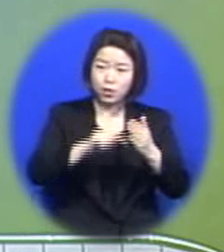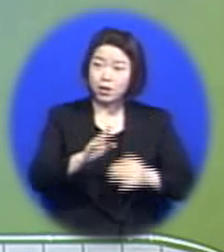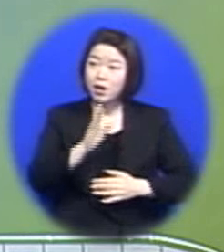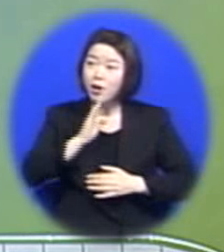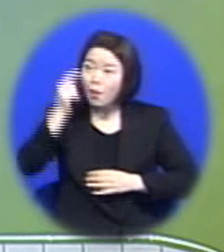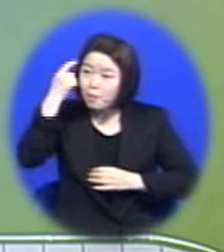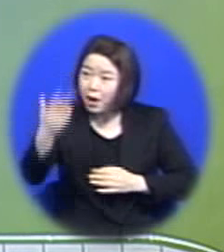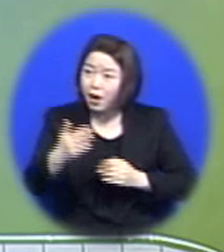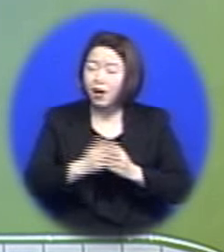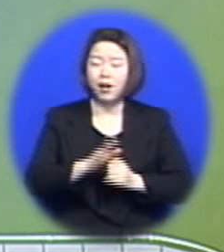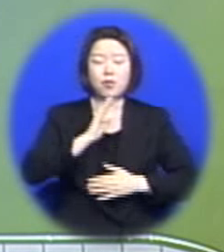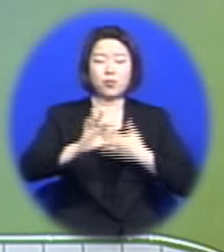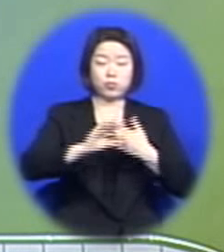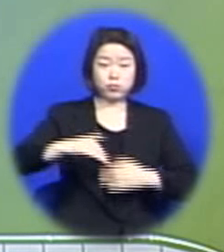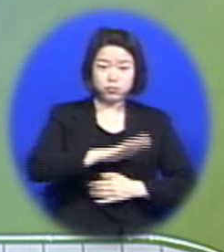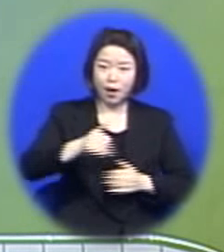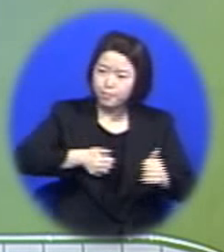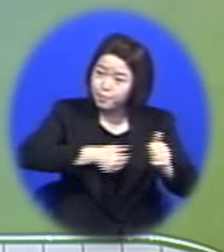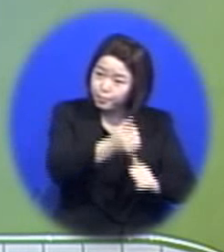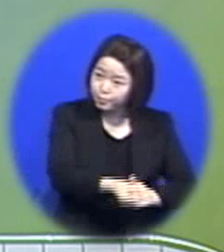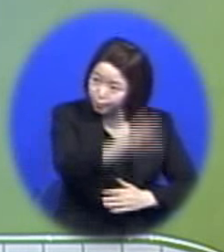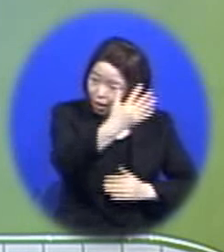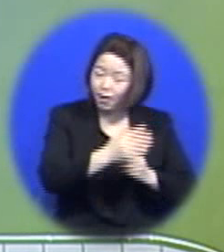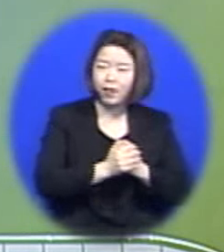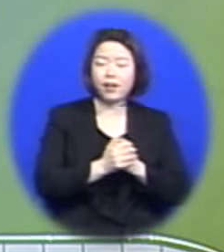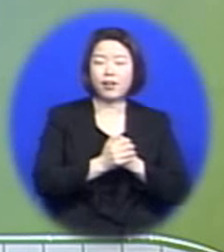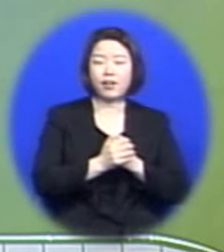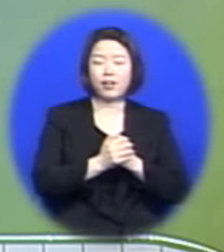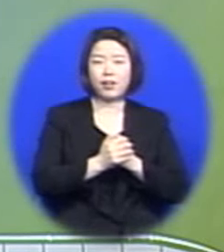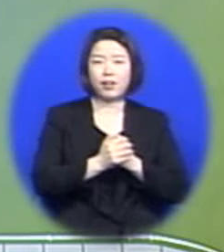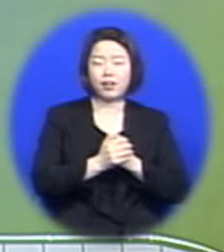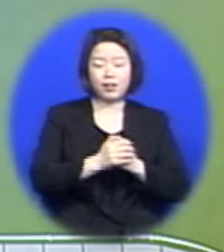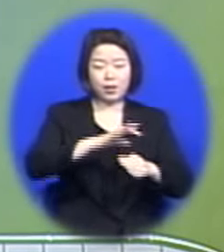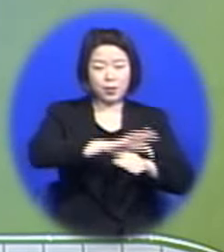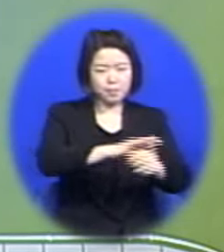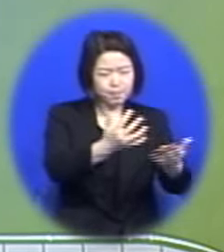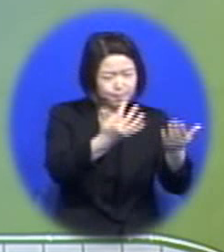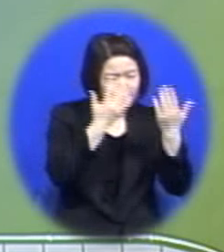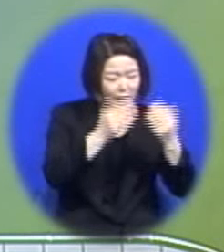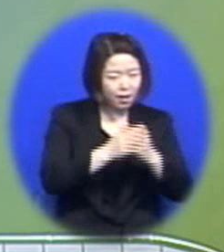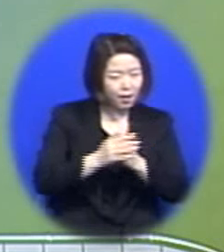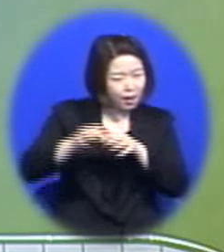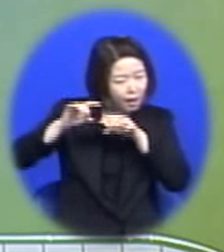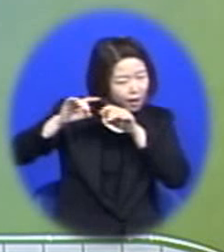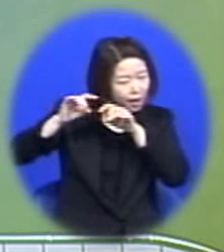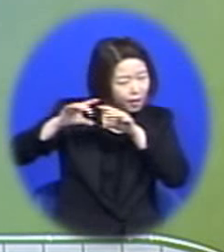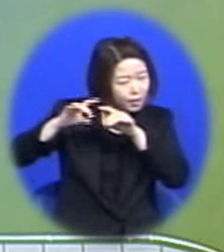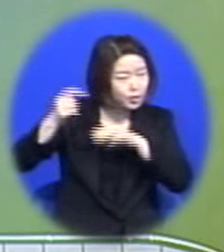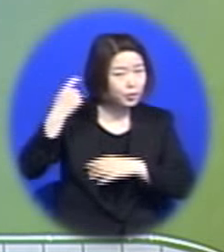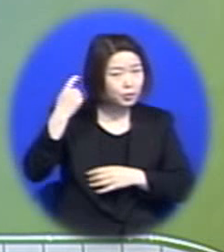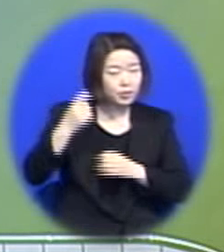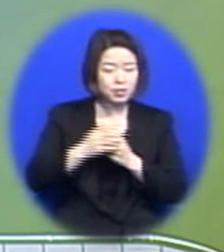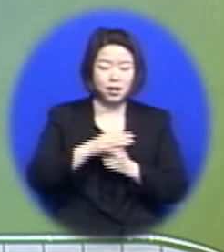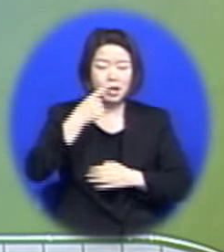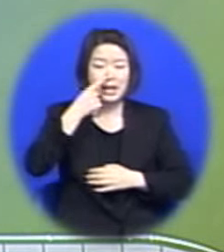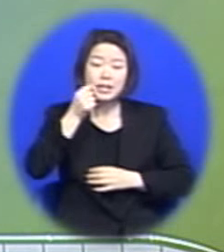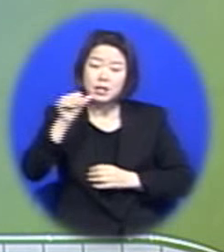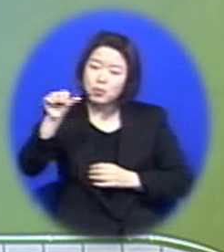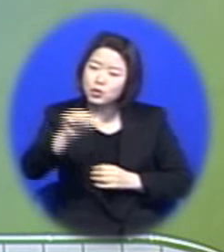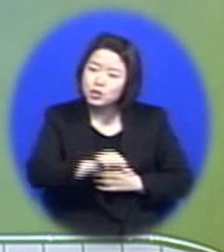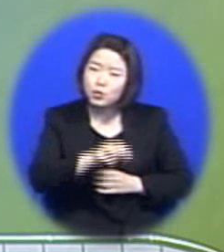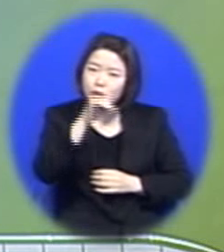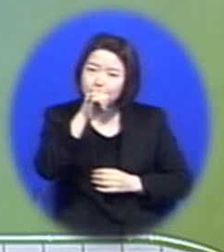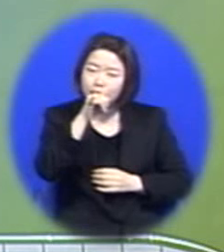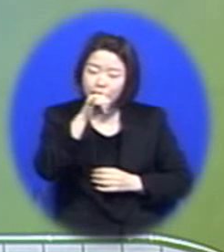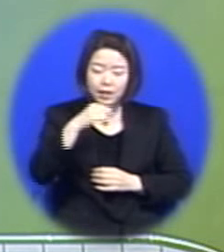그러면 우리가 이겼잖아. 포로 수용소에서 단파 라디오에서 일본이 지고 있대,